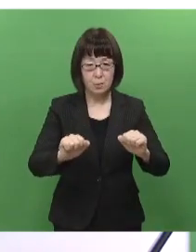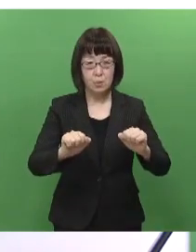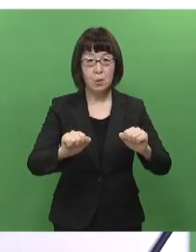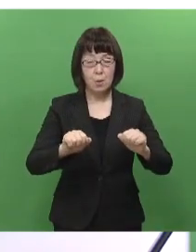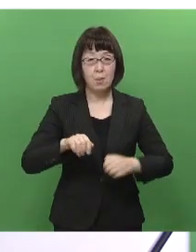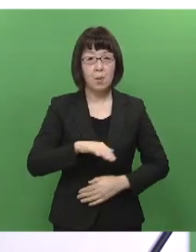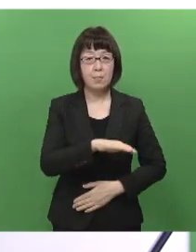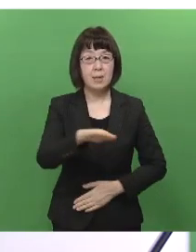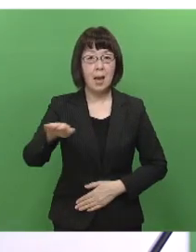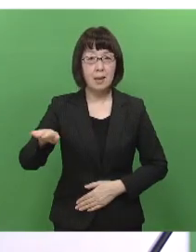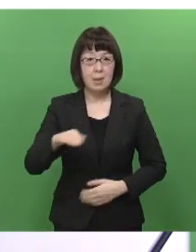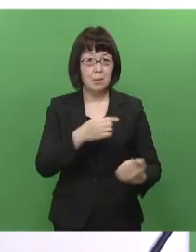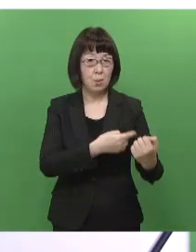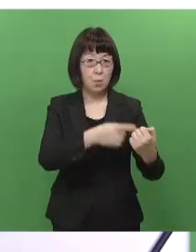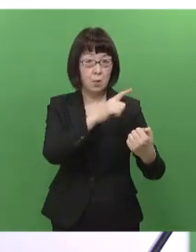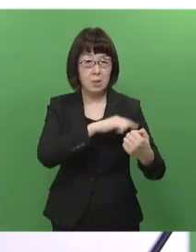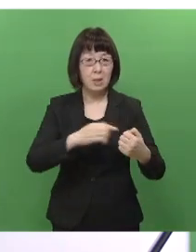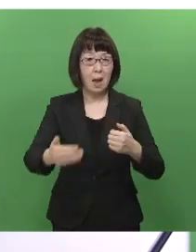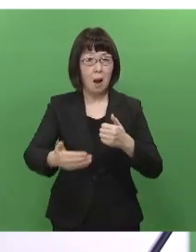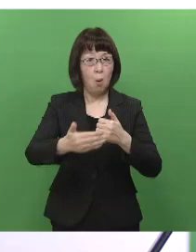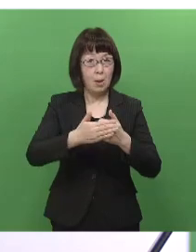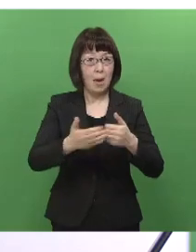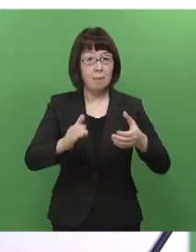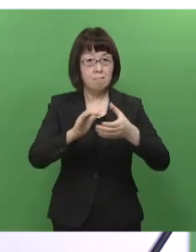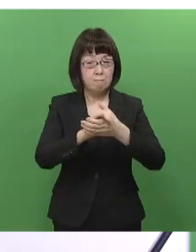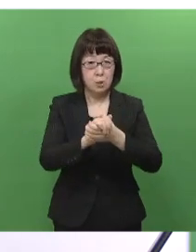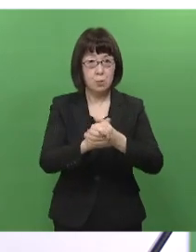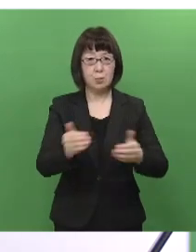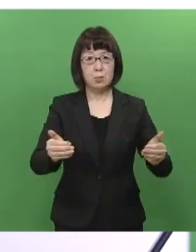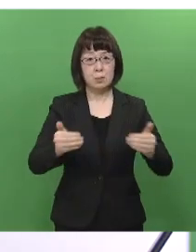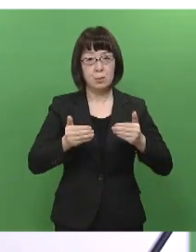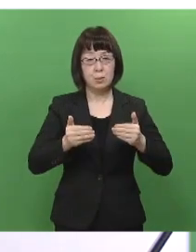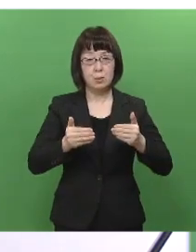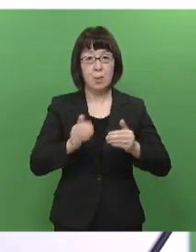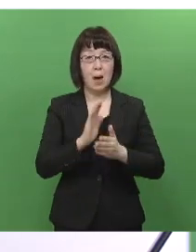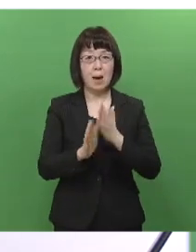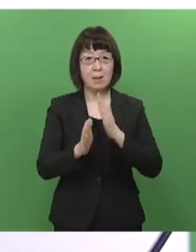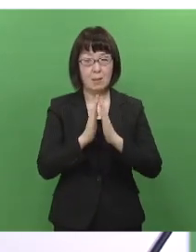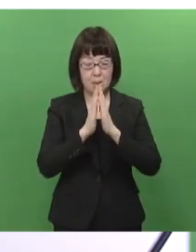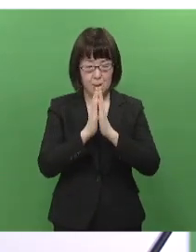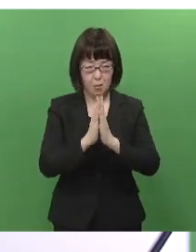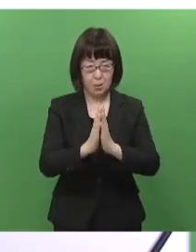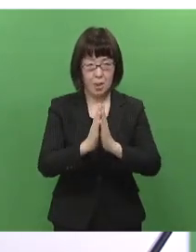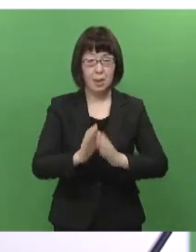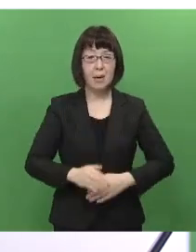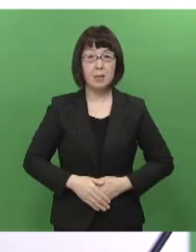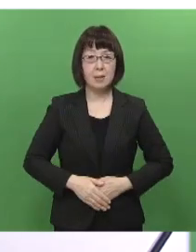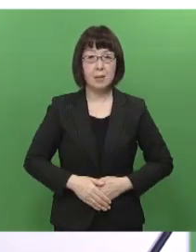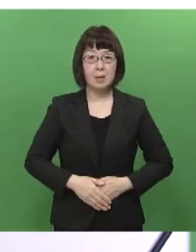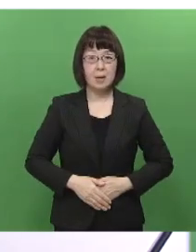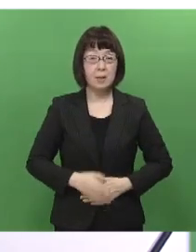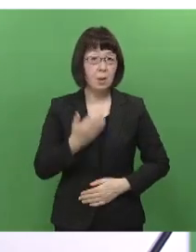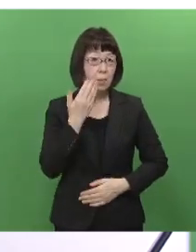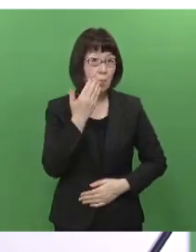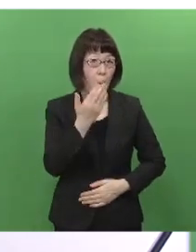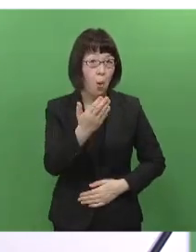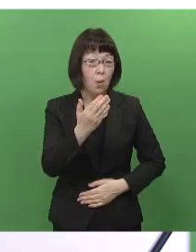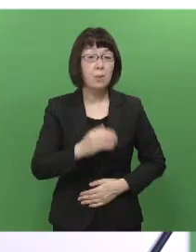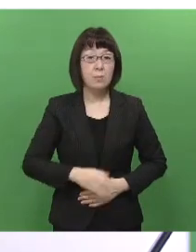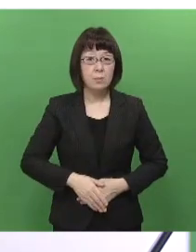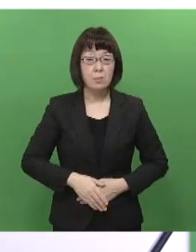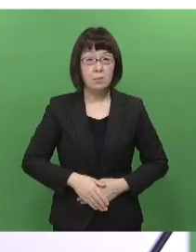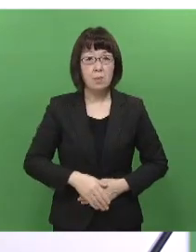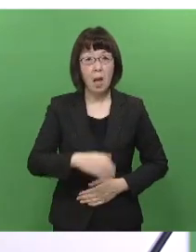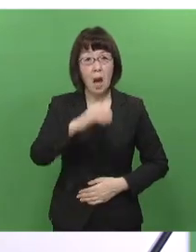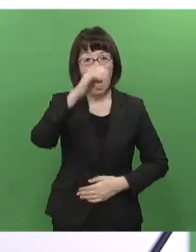んとの力を結集する以外にございませんので、改めて申し上げます。 すみません、もう一問お願いします。感染症法をめぐ